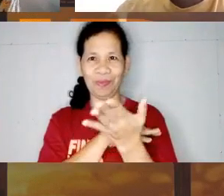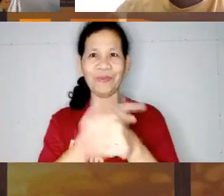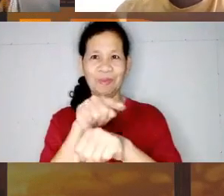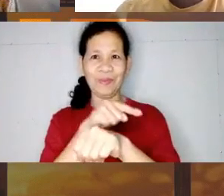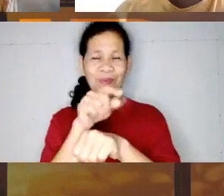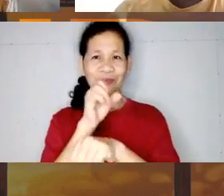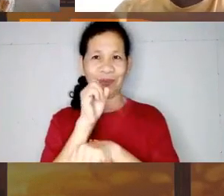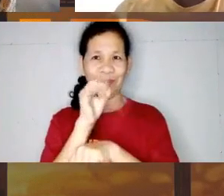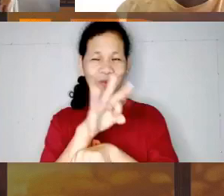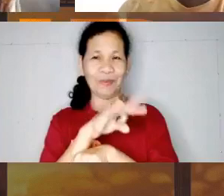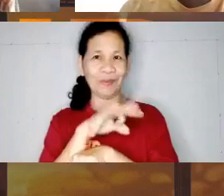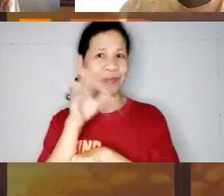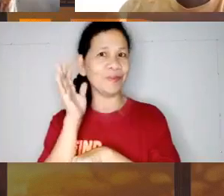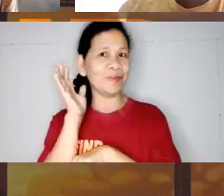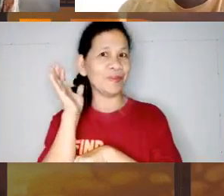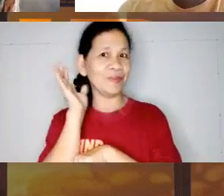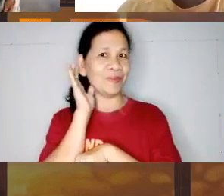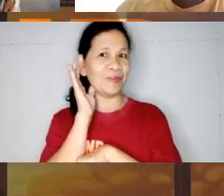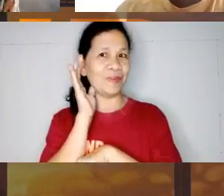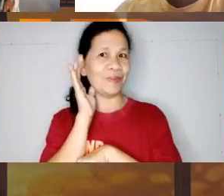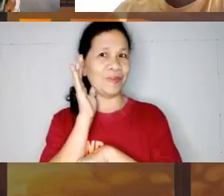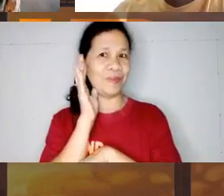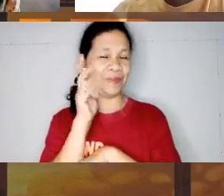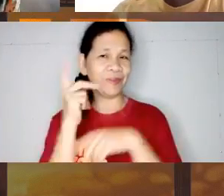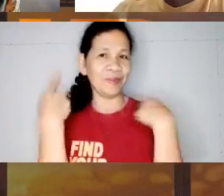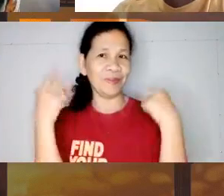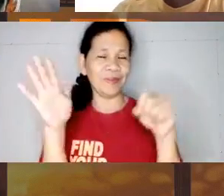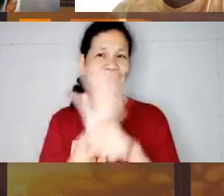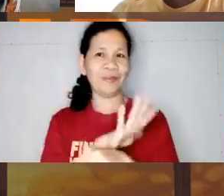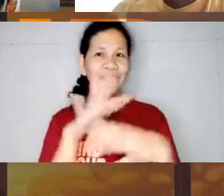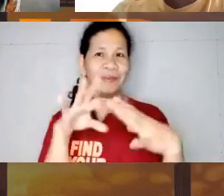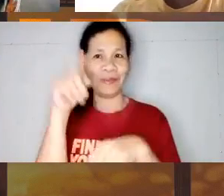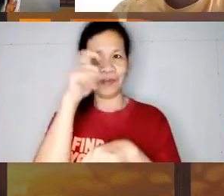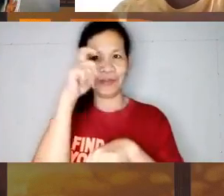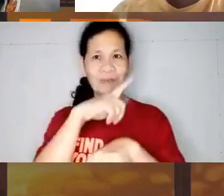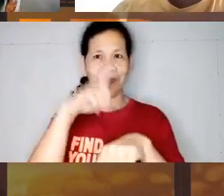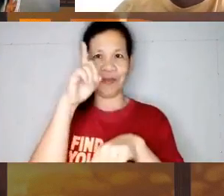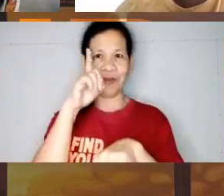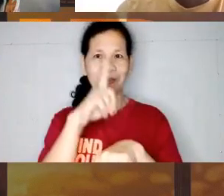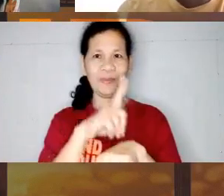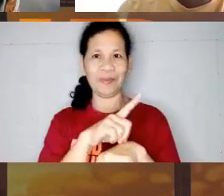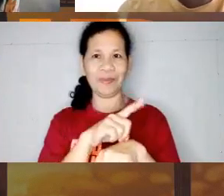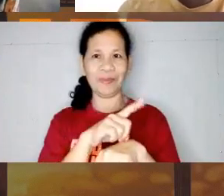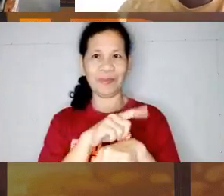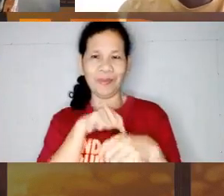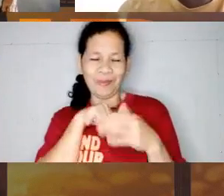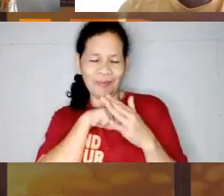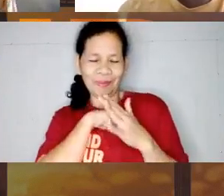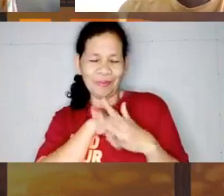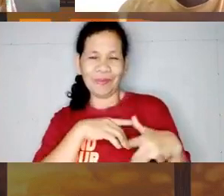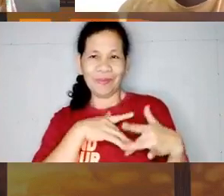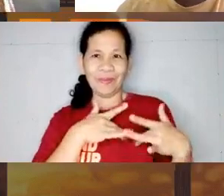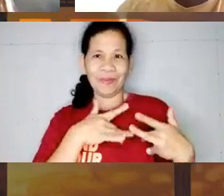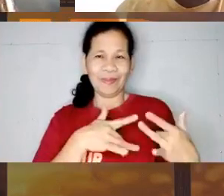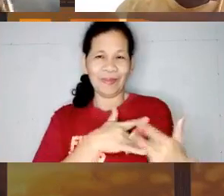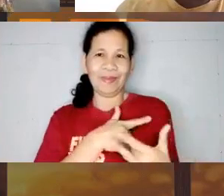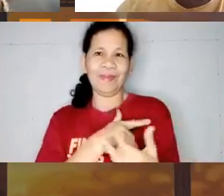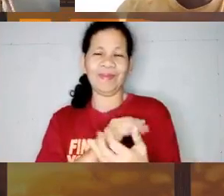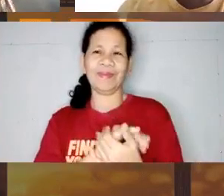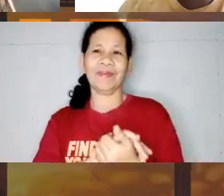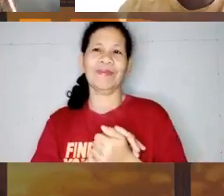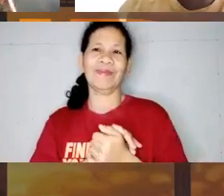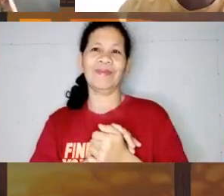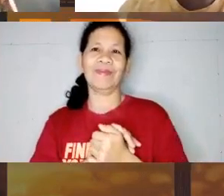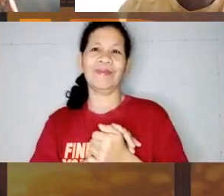nagsasalita ay malalaman yung kanilang sinasabi, ay ako po ay tagus sa puso ko po talaga yan. Ako po ay